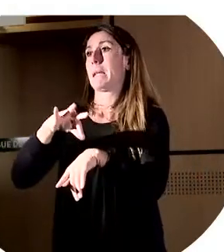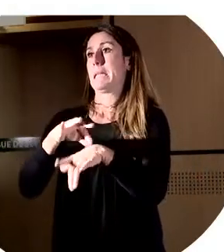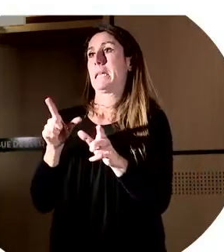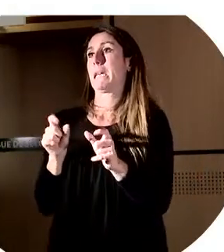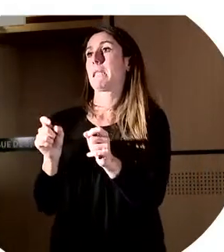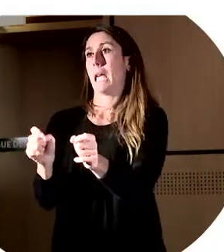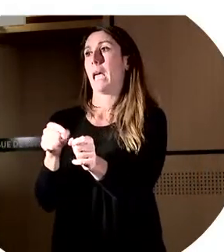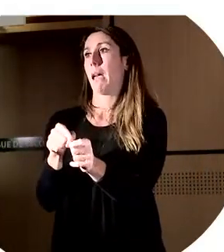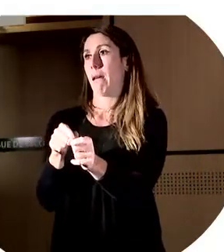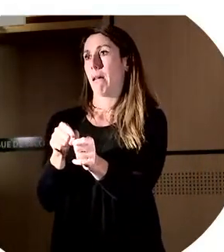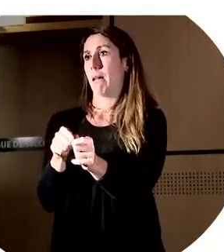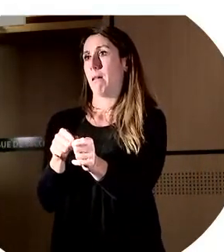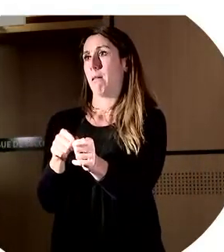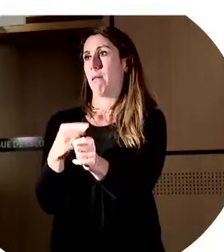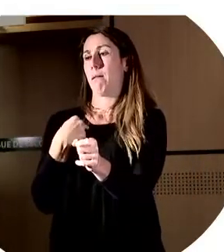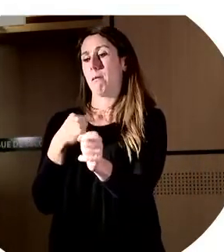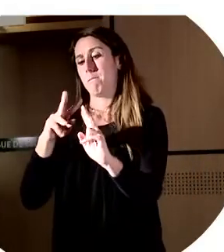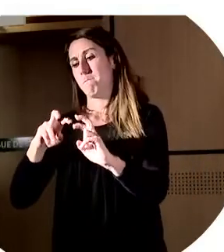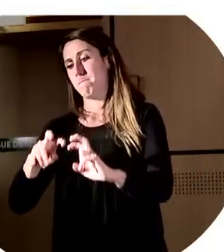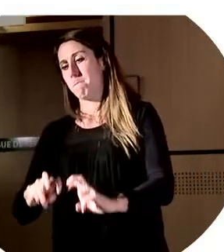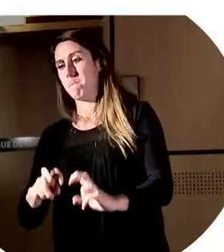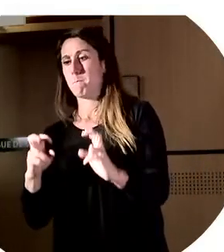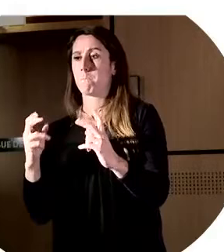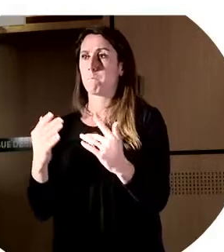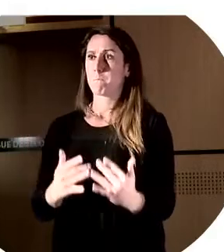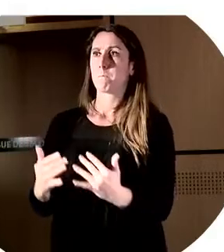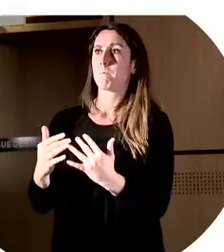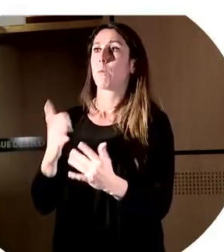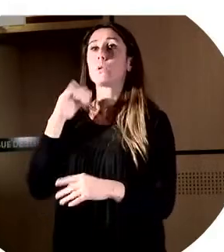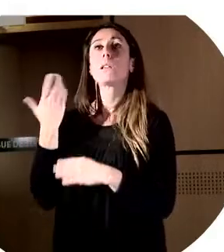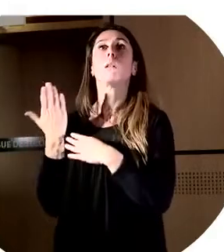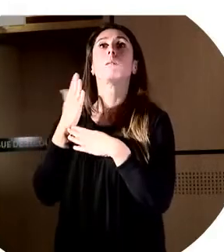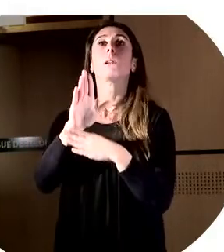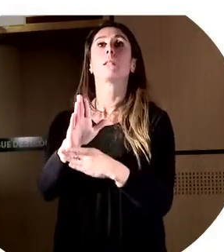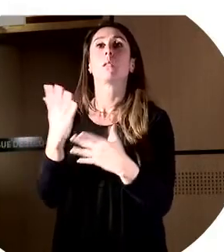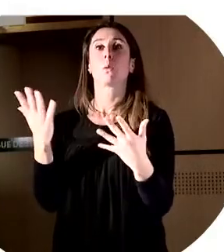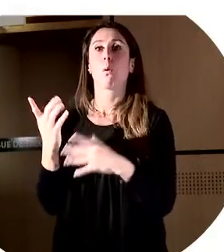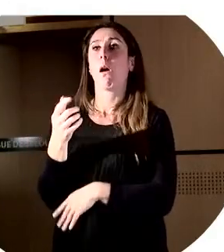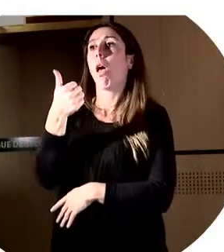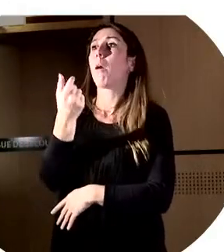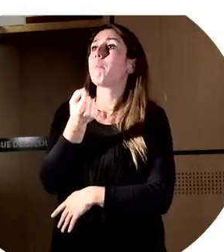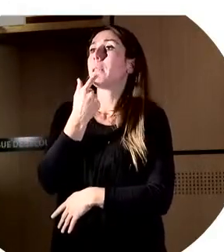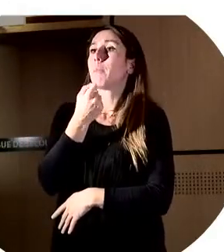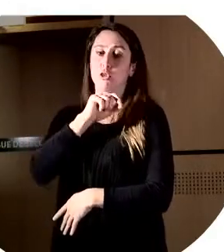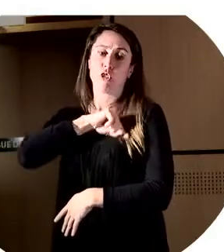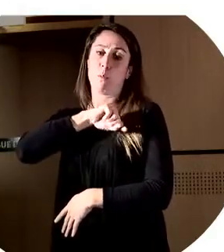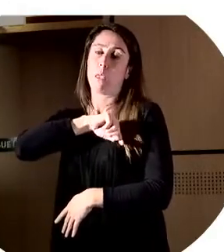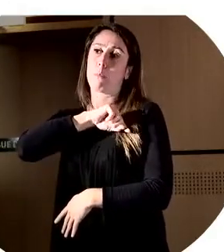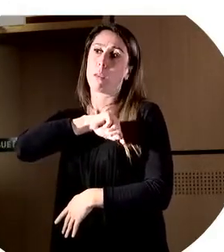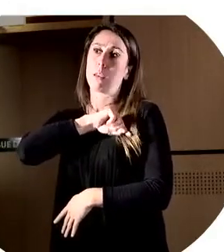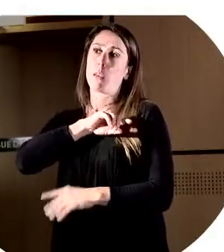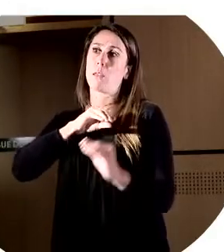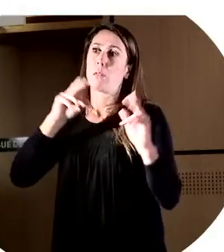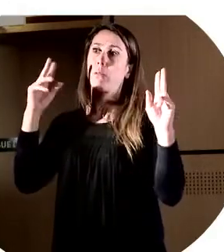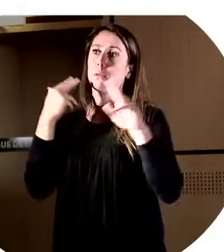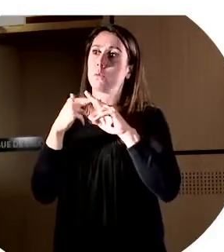cancer. Et du coup, je vais continuer cet exposé en me focalisant sur l'étude d'un médicament, d'une chimiothérapie qui s'appelle